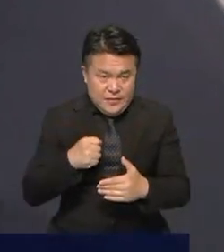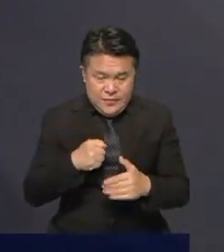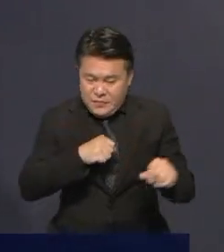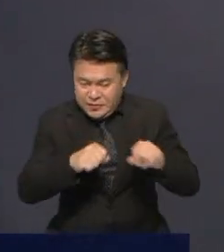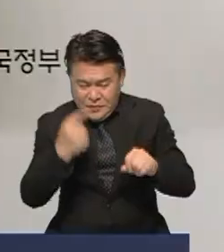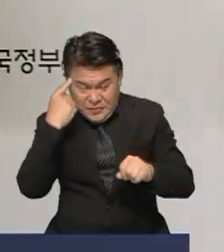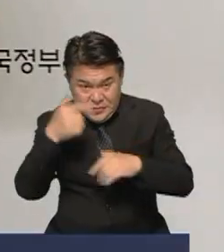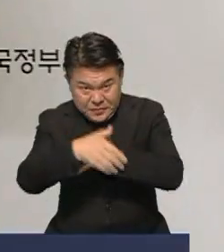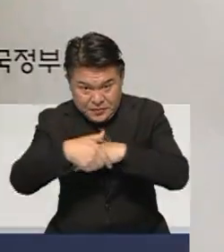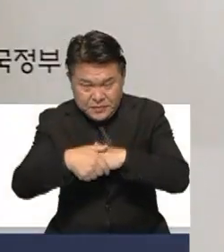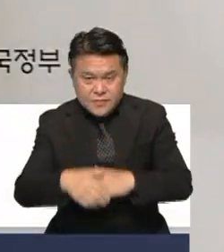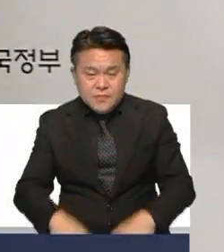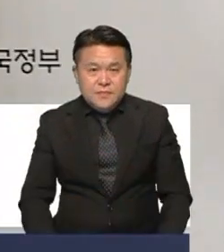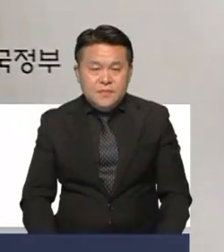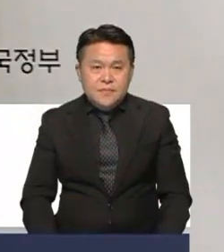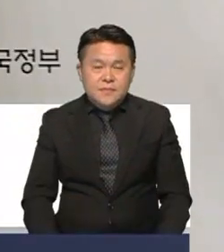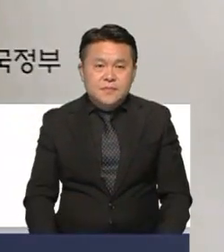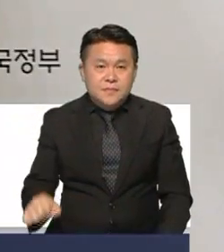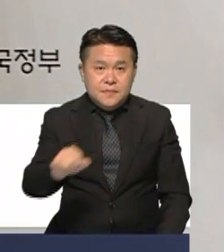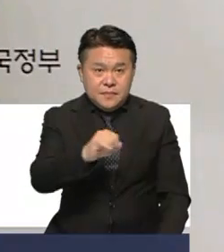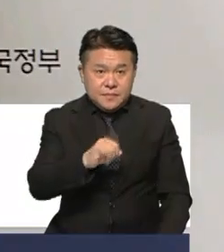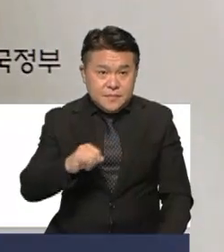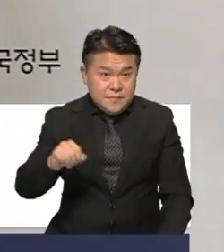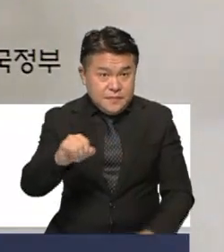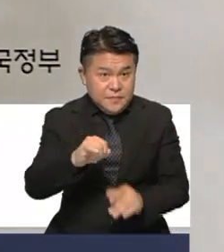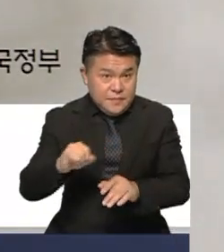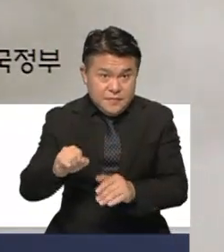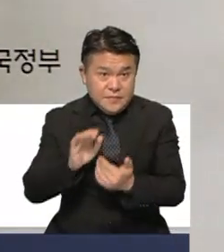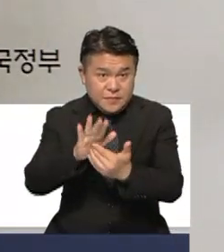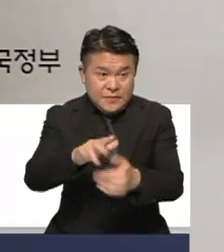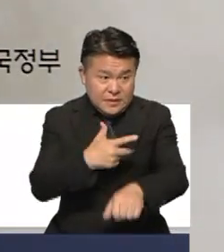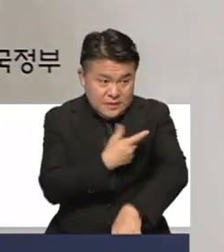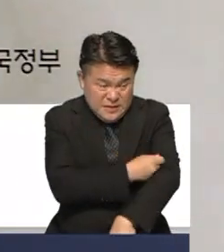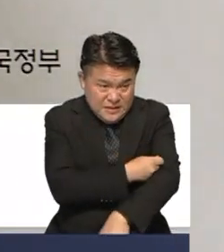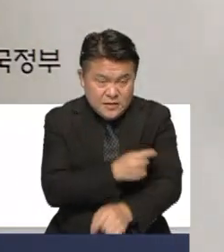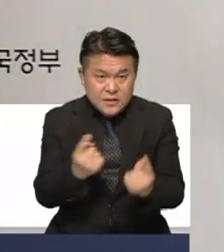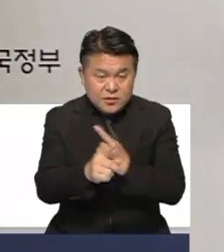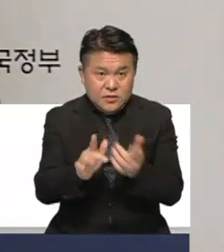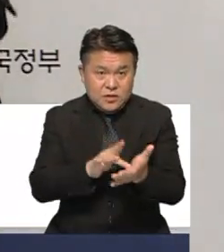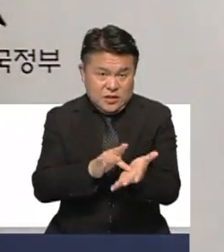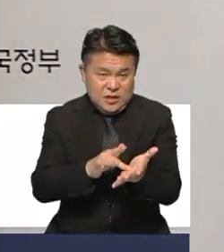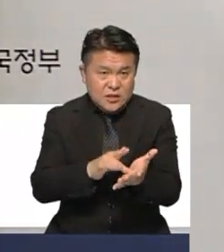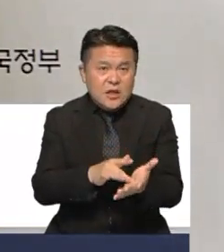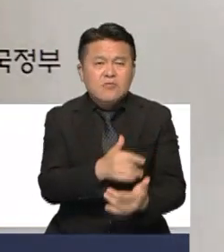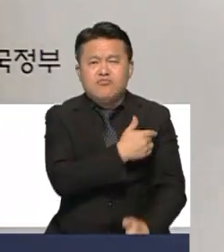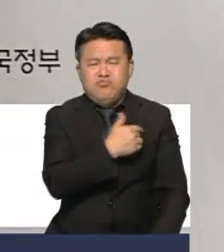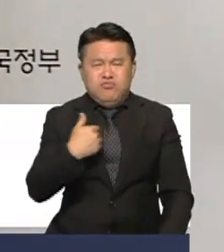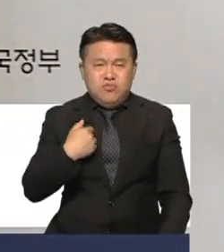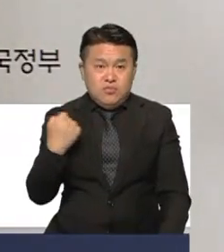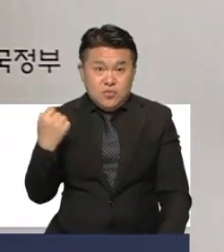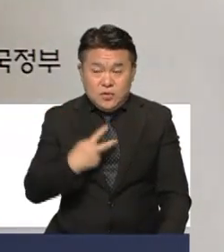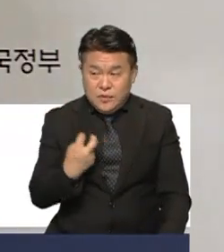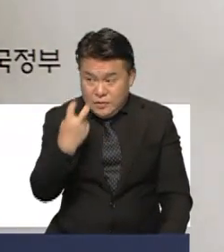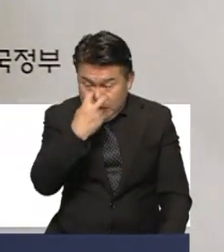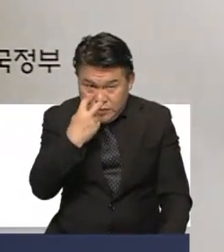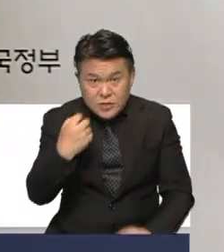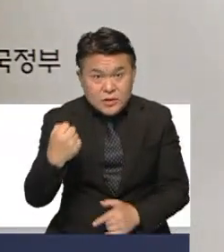밝혔습니다. 백신과 치료제는 충분한 물량을 확보 중이고 진단검사 역량도